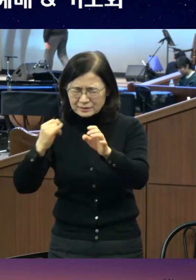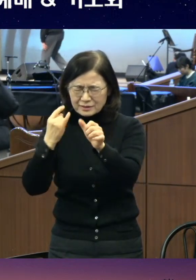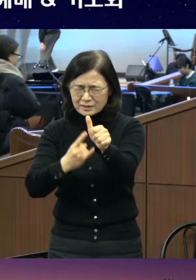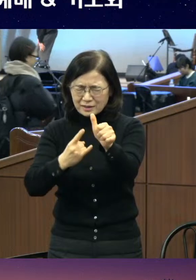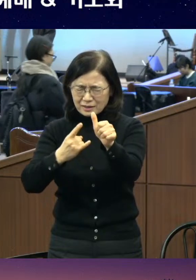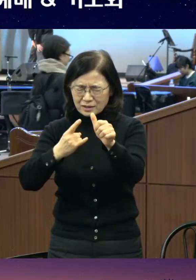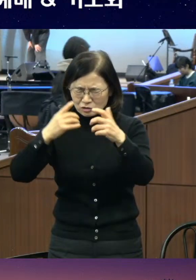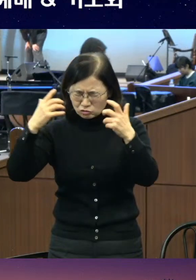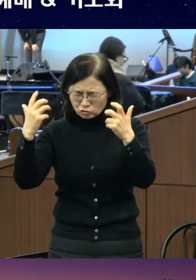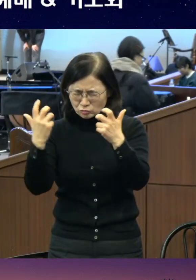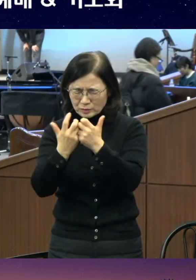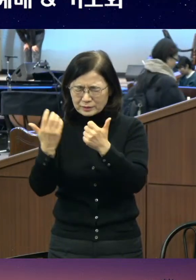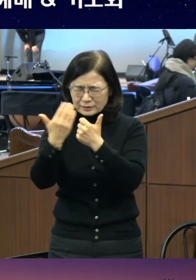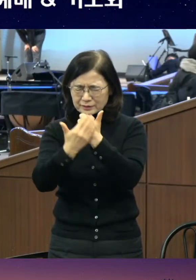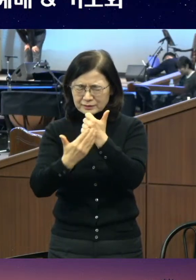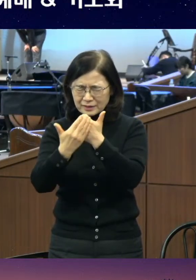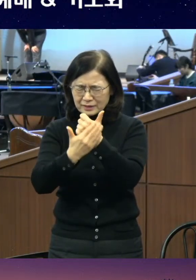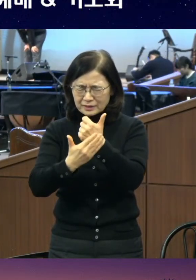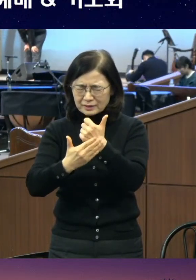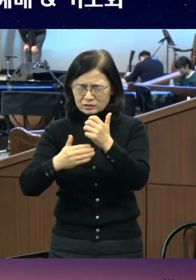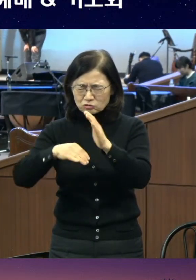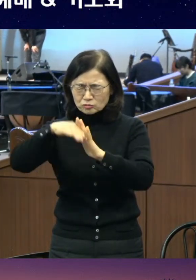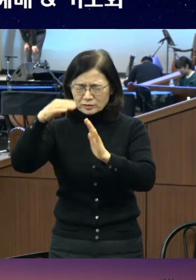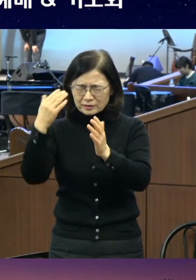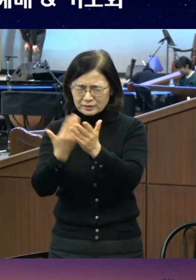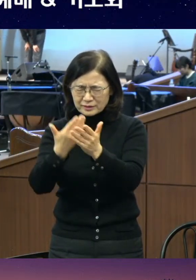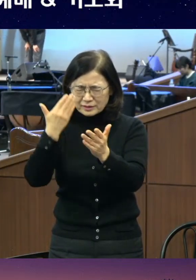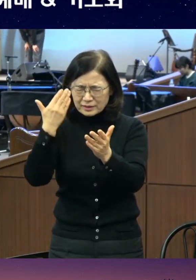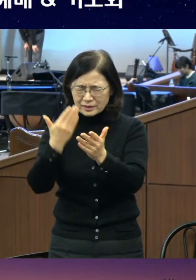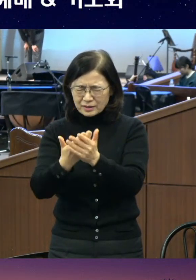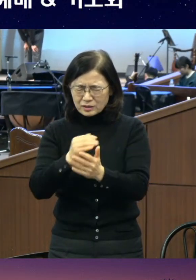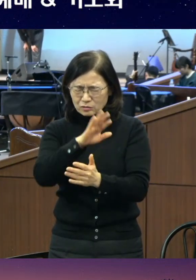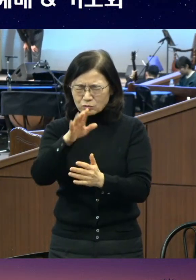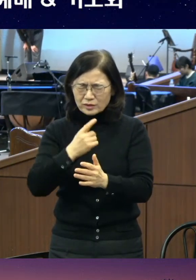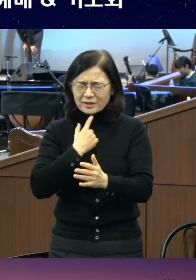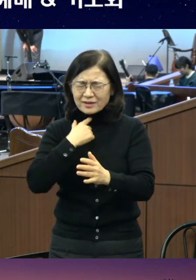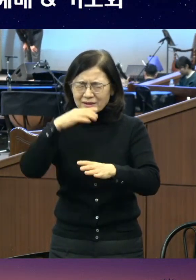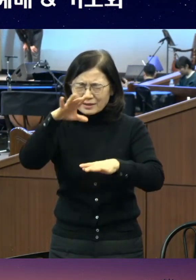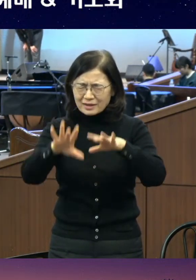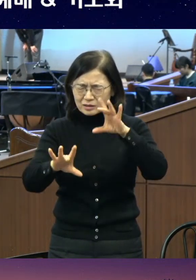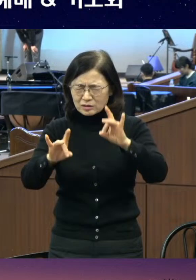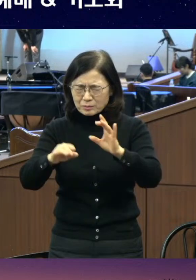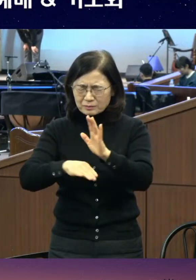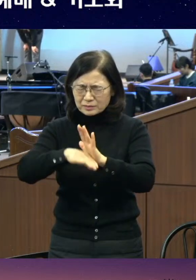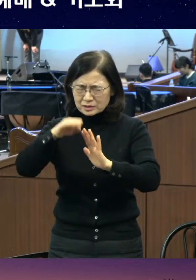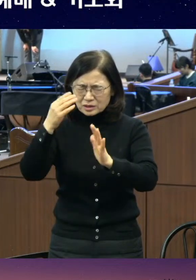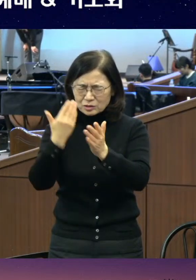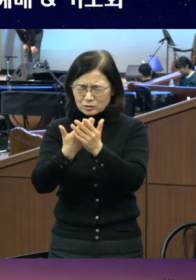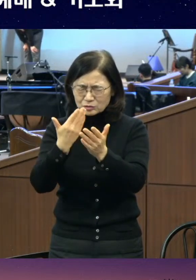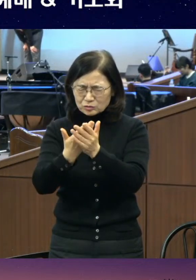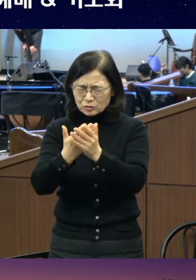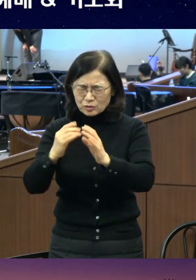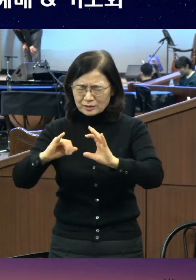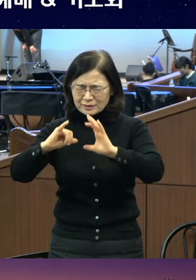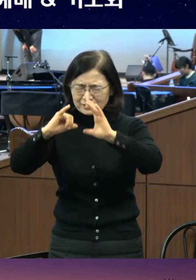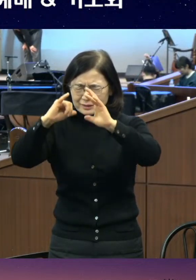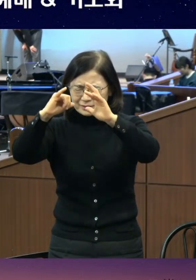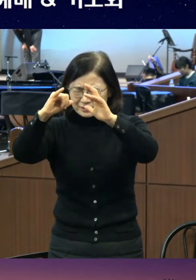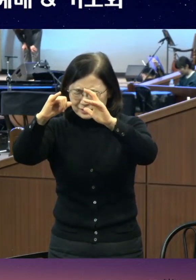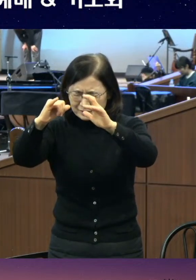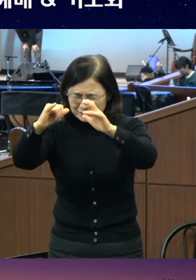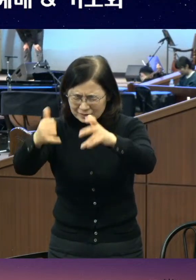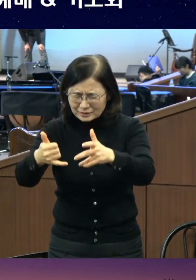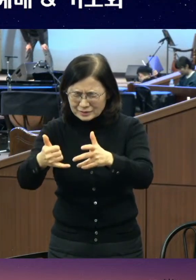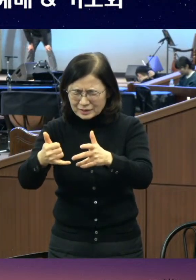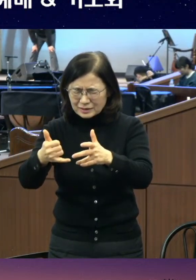채워주실 줄로 믿습니다. 우리의 영혼의 갈급함이 채워지게 하시고 세상의 그 어떤 것으로도 채워지지 않았던